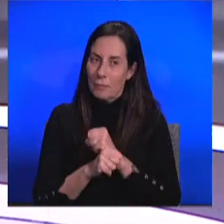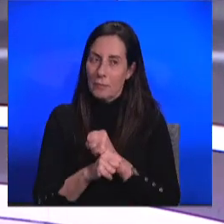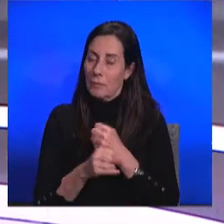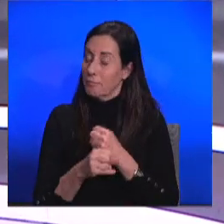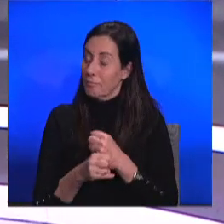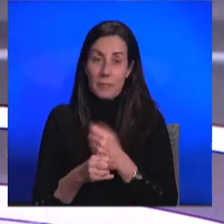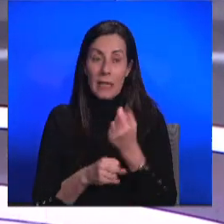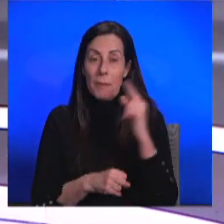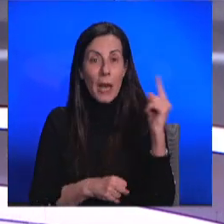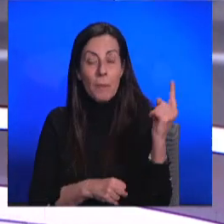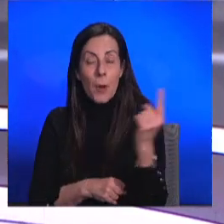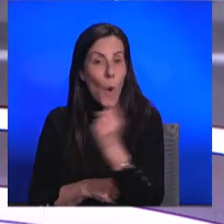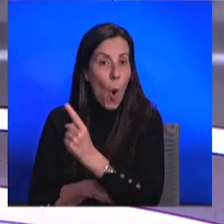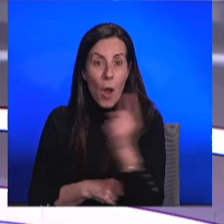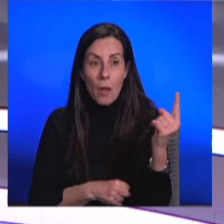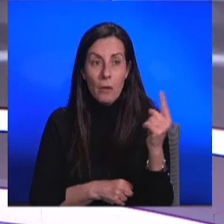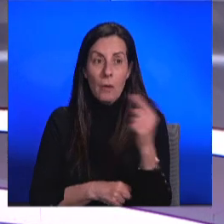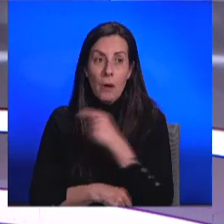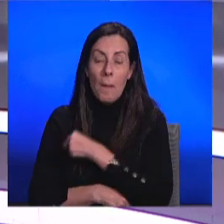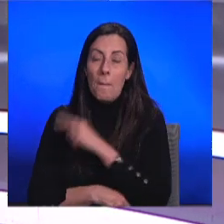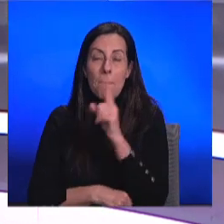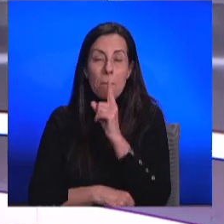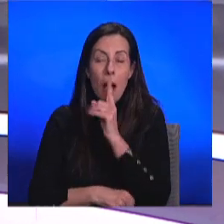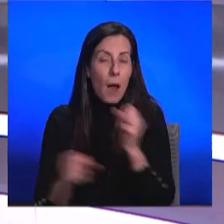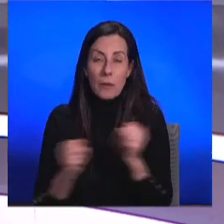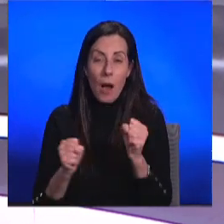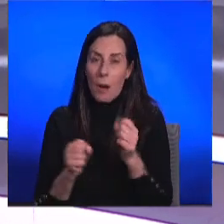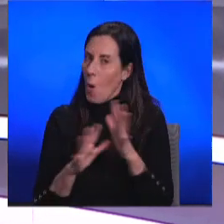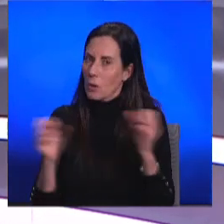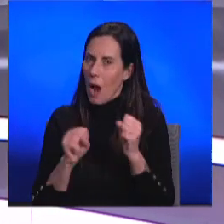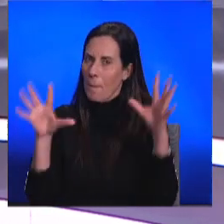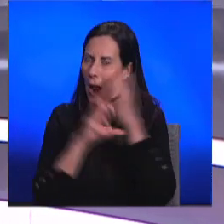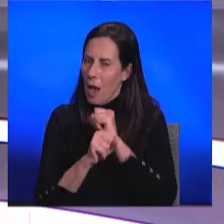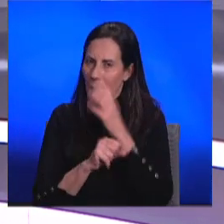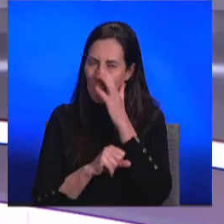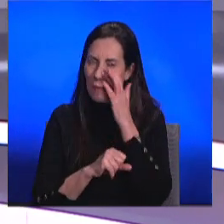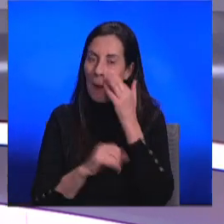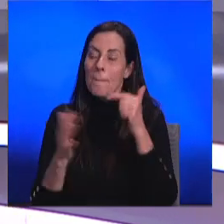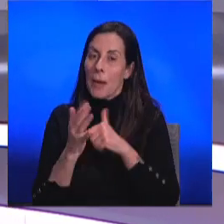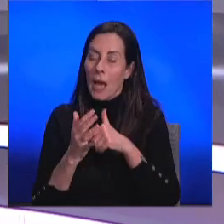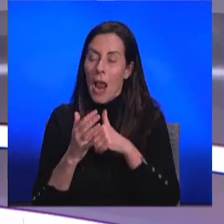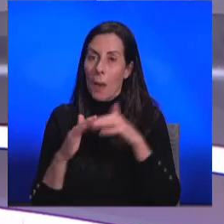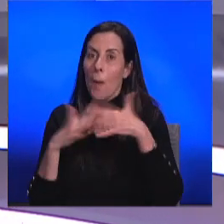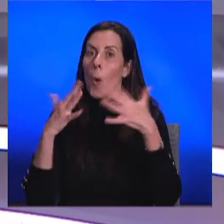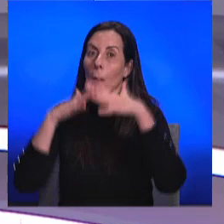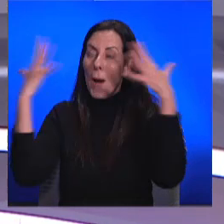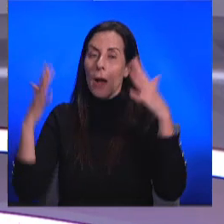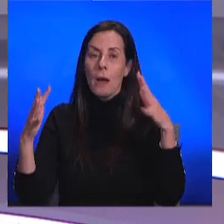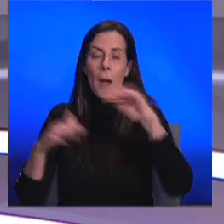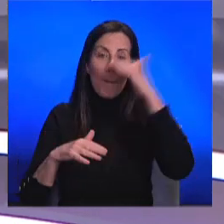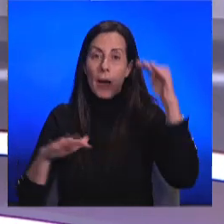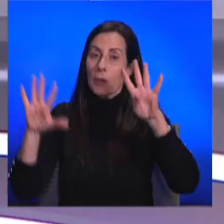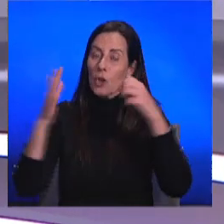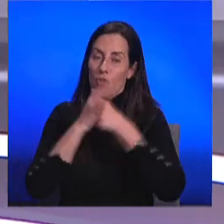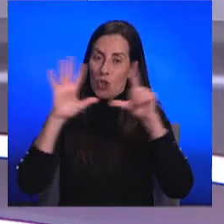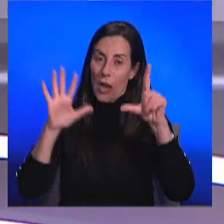כמעט בכל האזורים מעלות בודדות בלבד, מאוד קר גם בלילות, דווקא בגלל שהשמיים בהירים, בערים 9-7